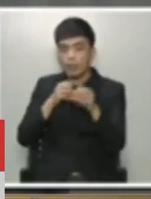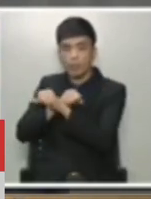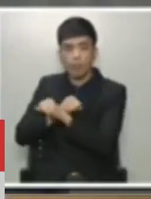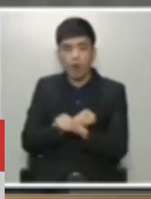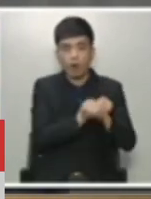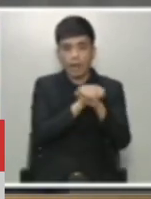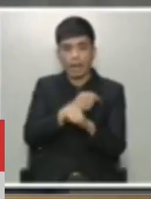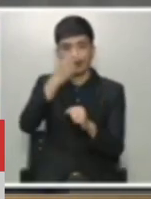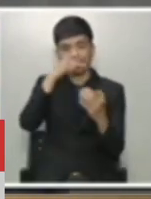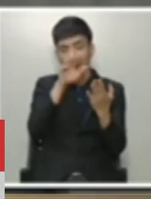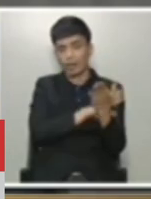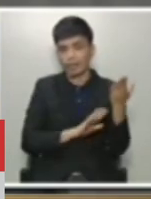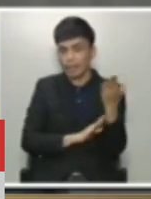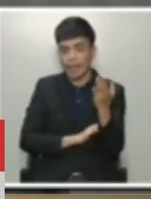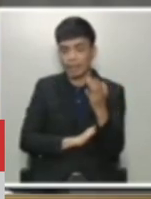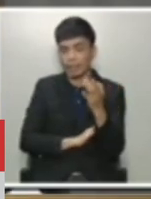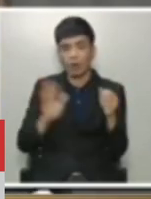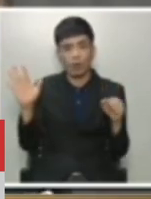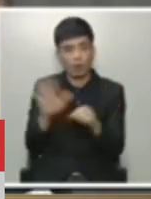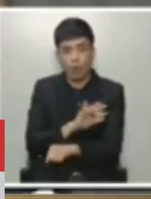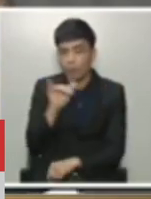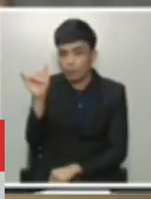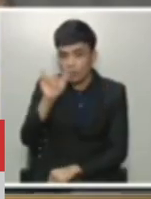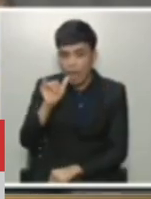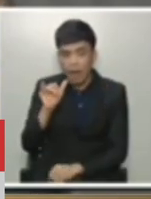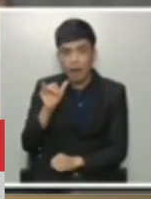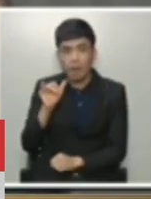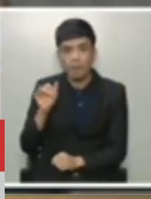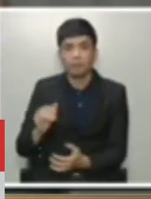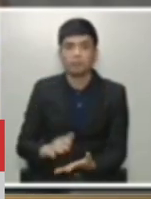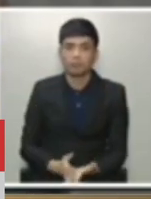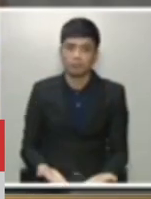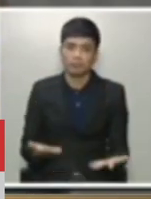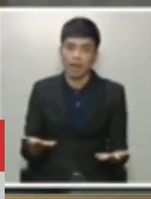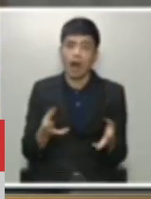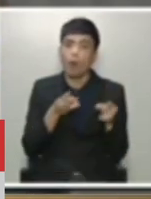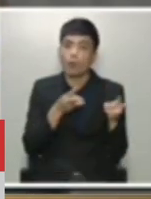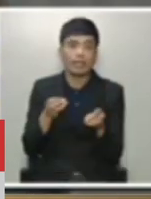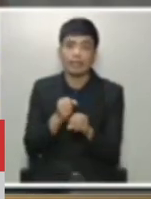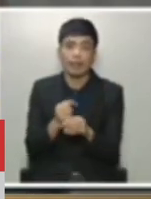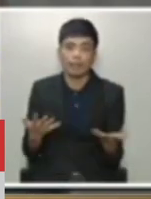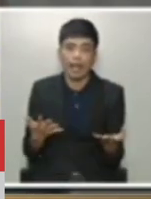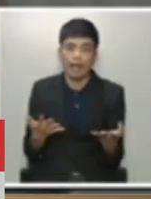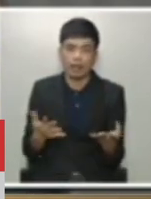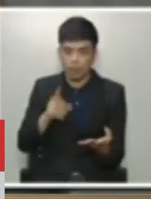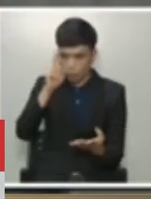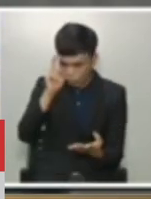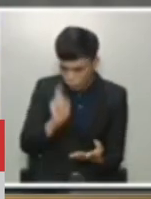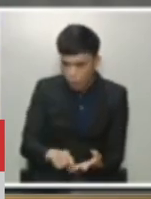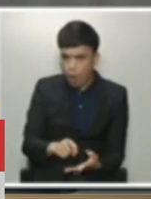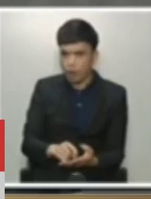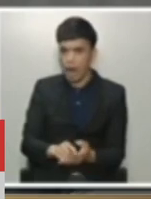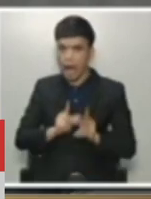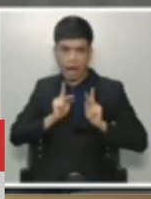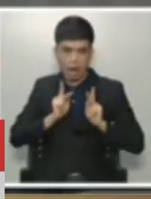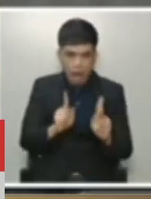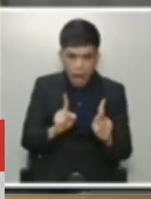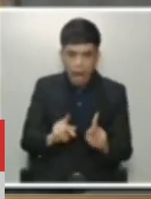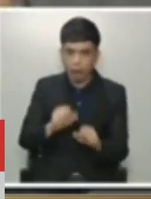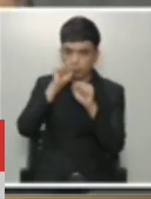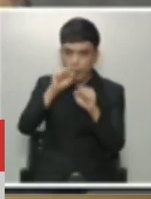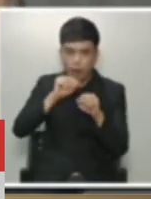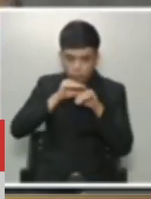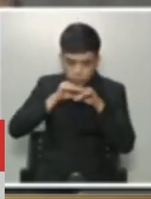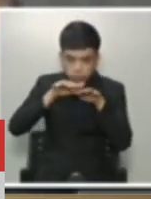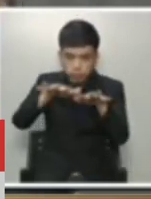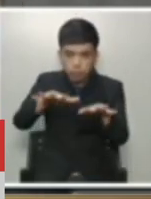จะต้องทำอย่างไรกับเรียนท่านประธานด้วยความเคารพครับต้องกล้าที่จะประกาศเป็นภาวะฉุกเฉินนะครับที่ส